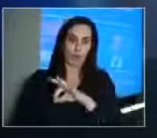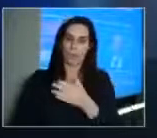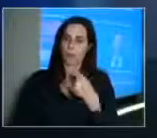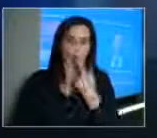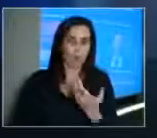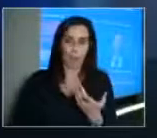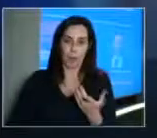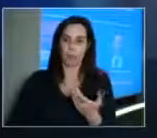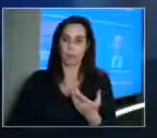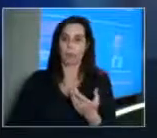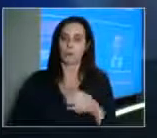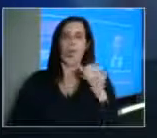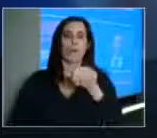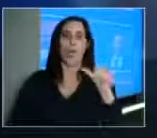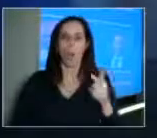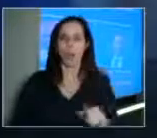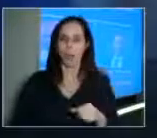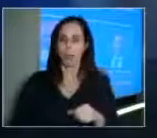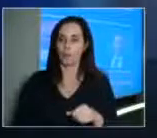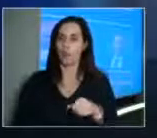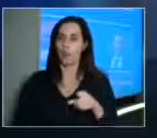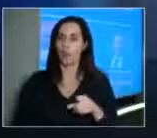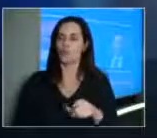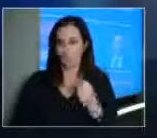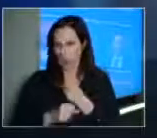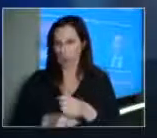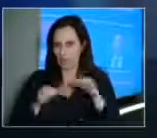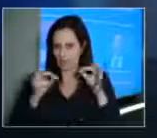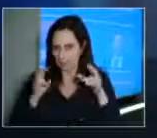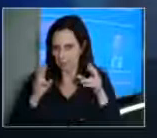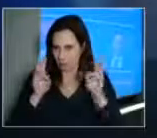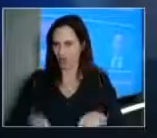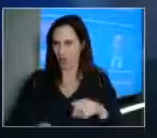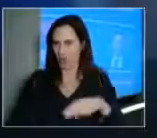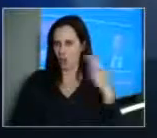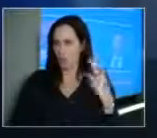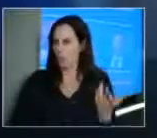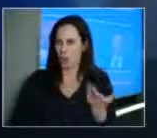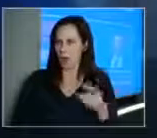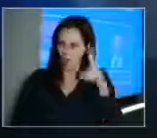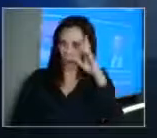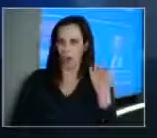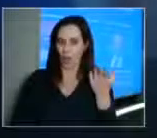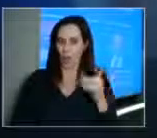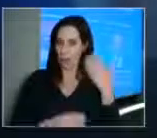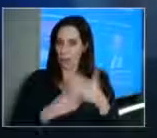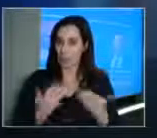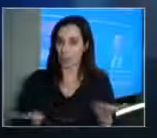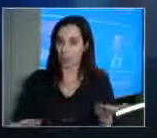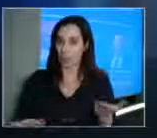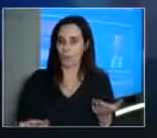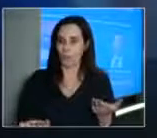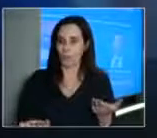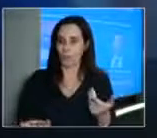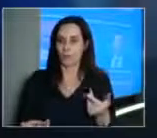והוזכר חבר הכנסת אוחנה, שהוא נציג אותנטי של הקהילה בליכוד, אז אתה יודע, כאילו בסוף את